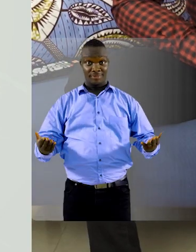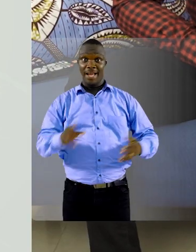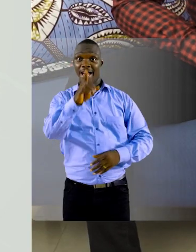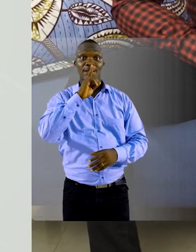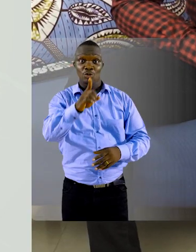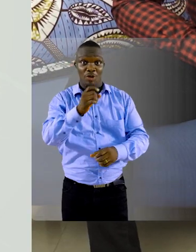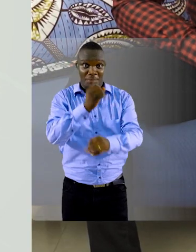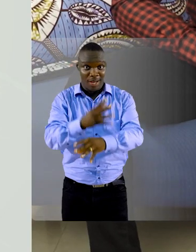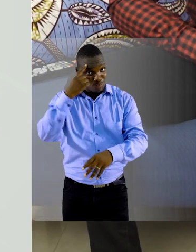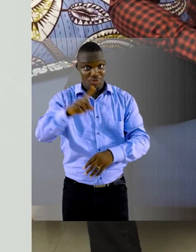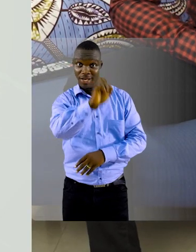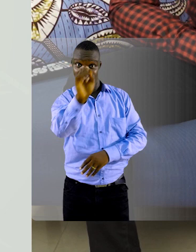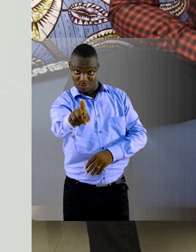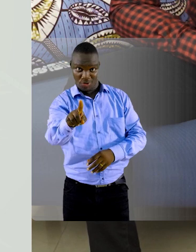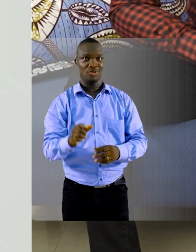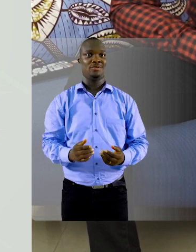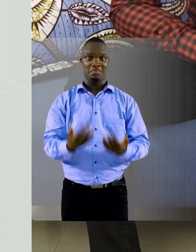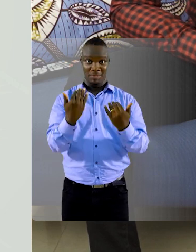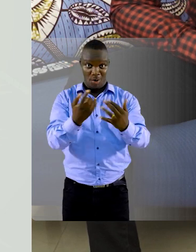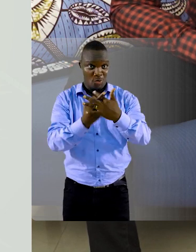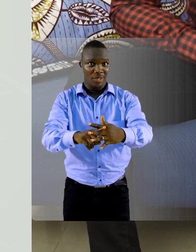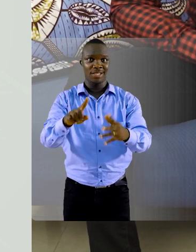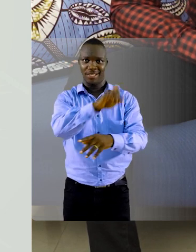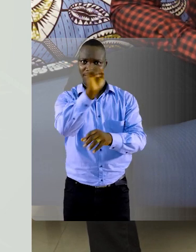prêt pour le quiz? C'est parti.